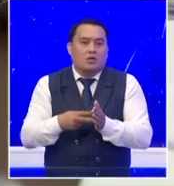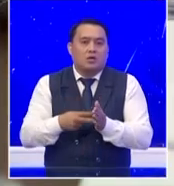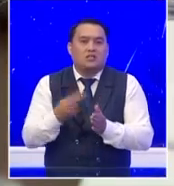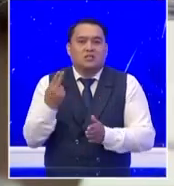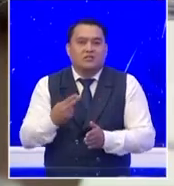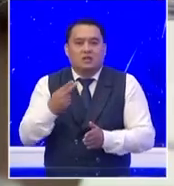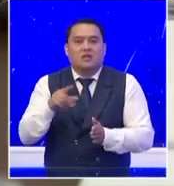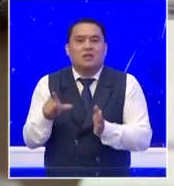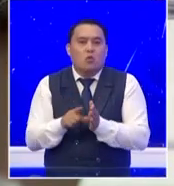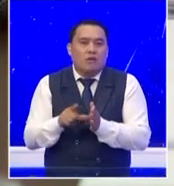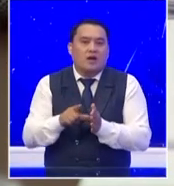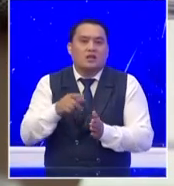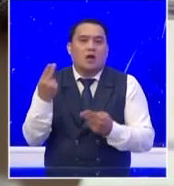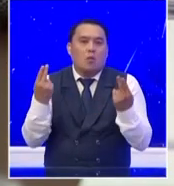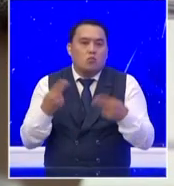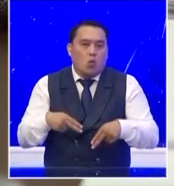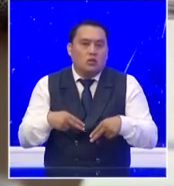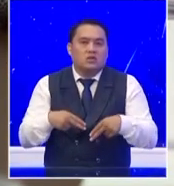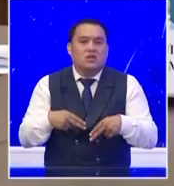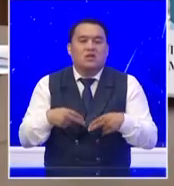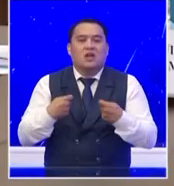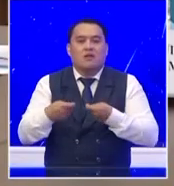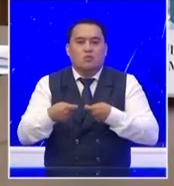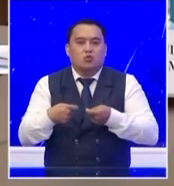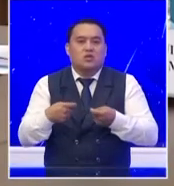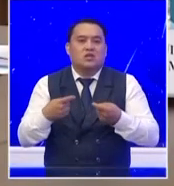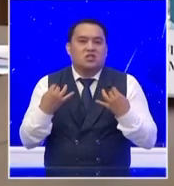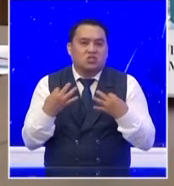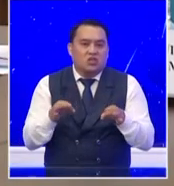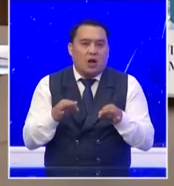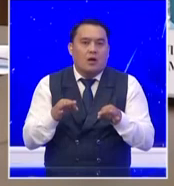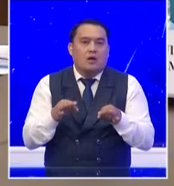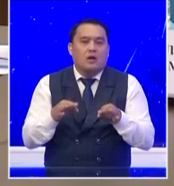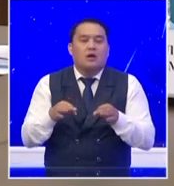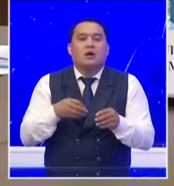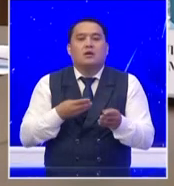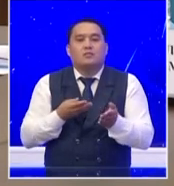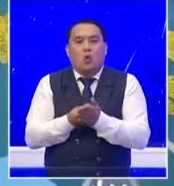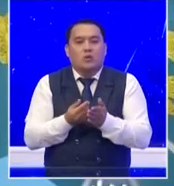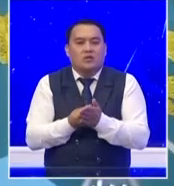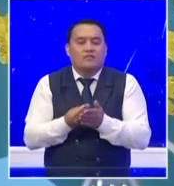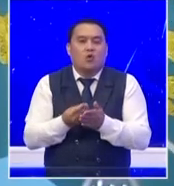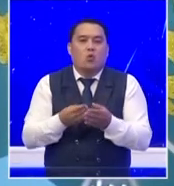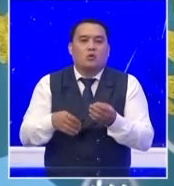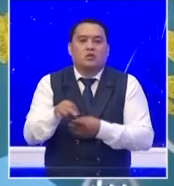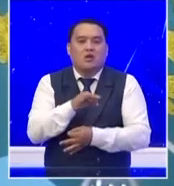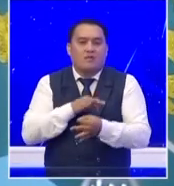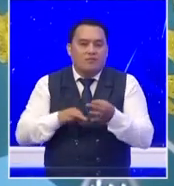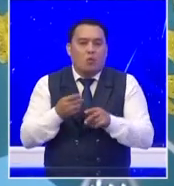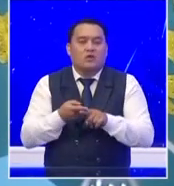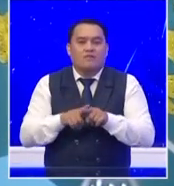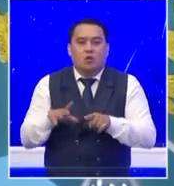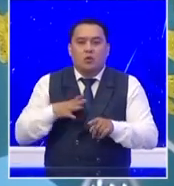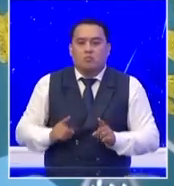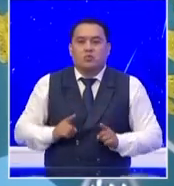являются цифровизация налогового и таможенного администрирования, развитие безналичного расчета, противодействие легализации доходов,